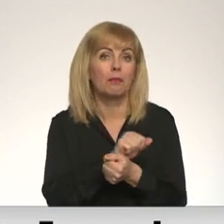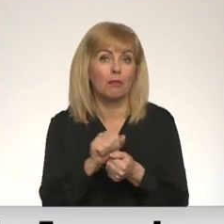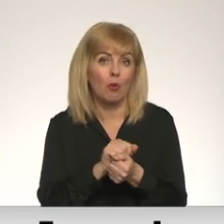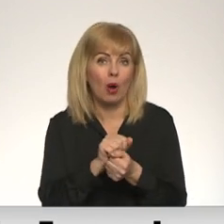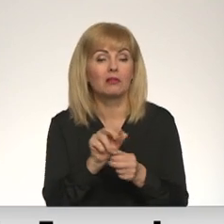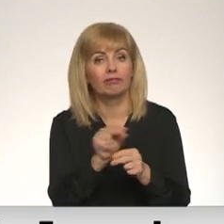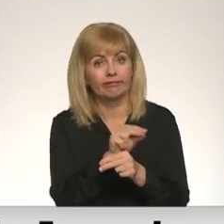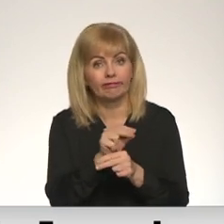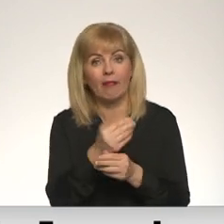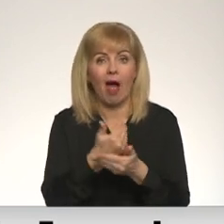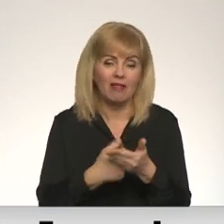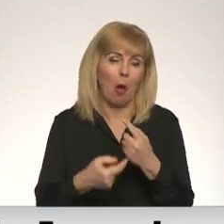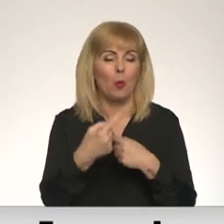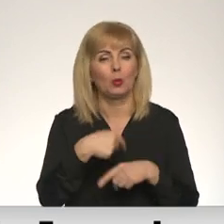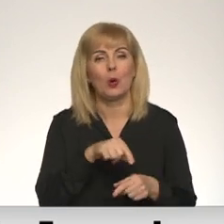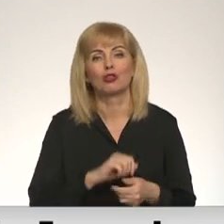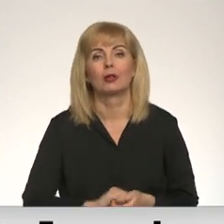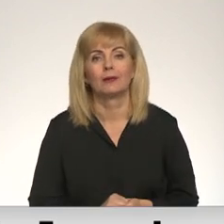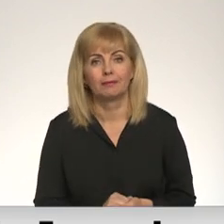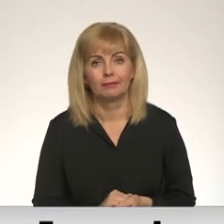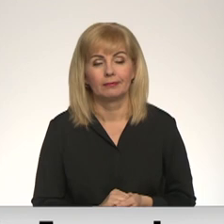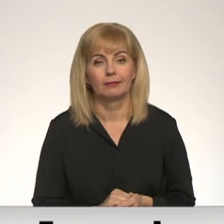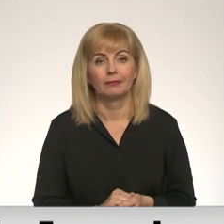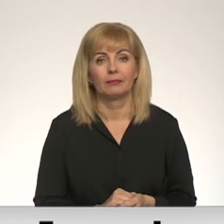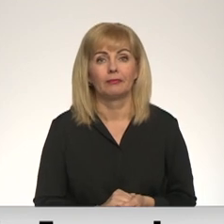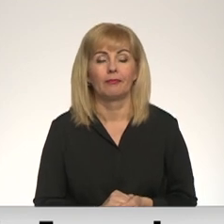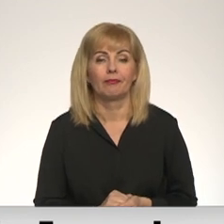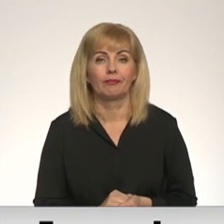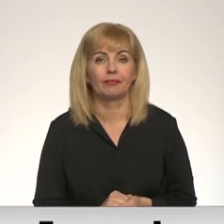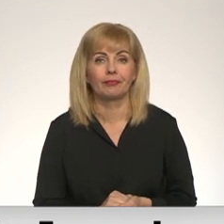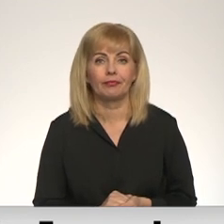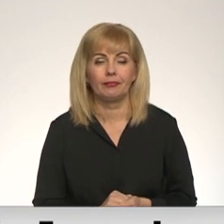atjaunošana. Ausma Sprukte, Andrejs Mažāns, Latgales reģionālā televīzija.